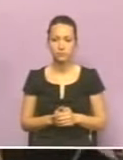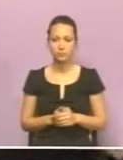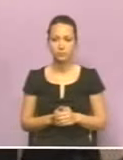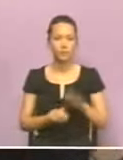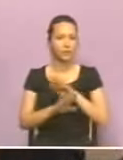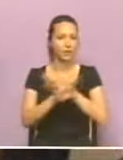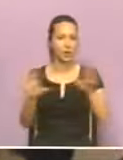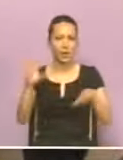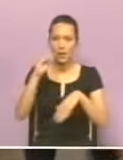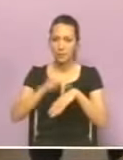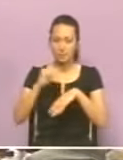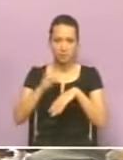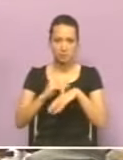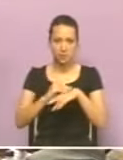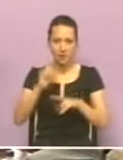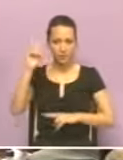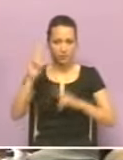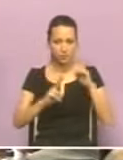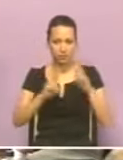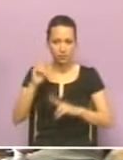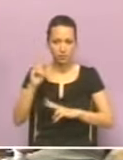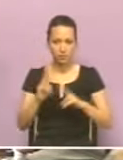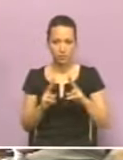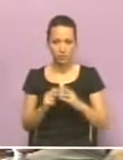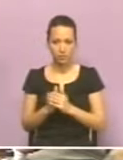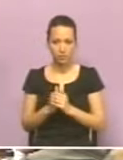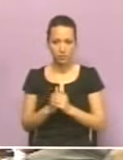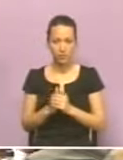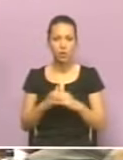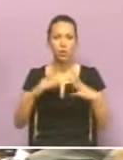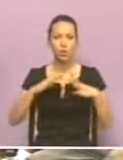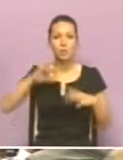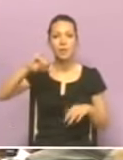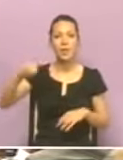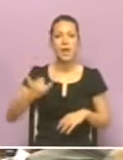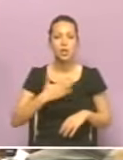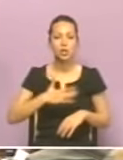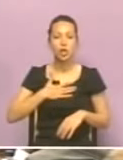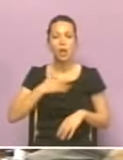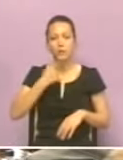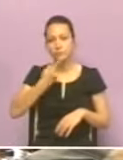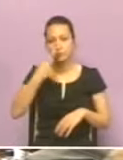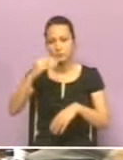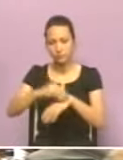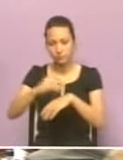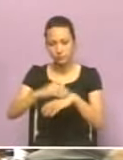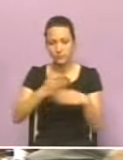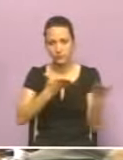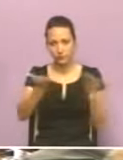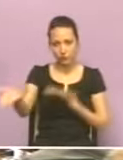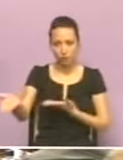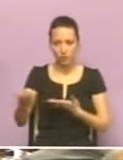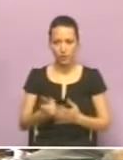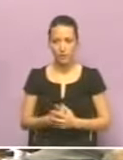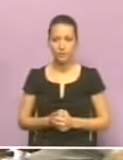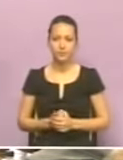Nema više prijavljeni za reč, pošto gospodin Jelić želi ponovo da se obrati. Izvolite, gospodin Jelić.